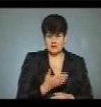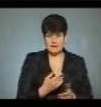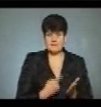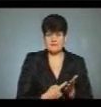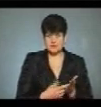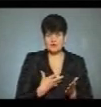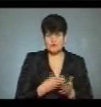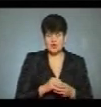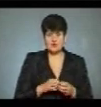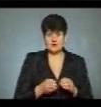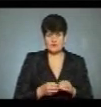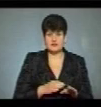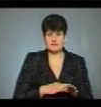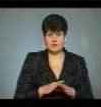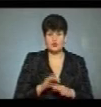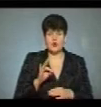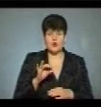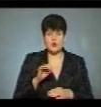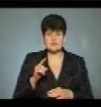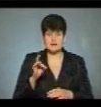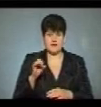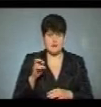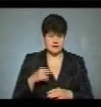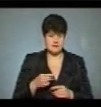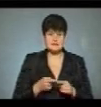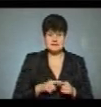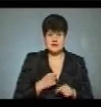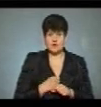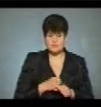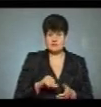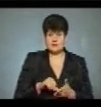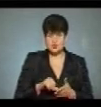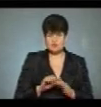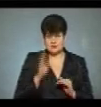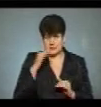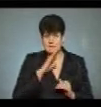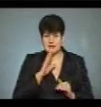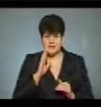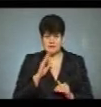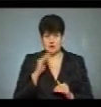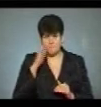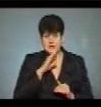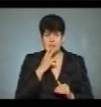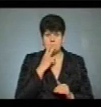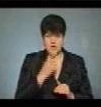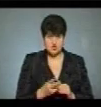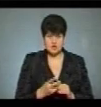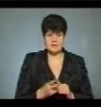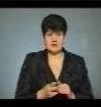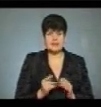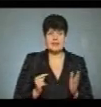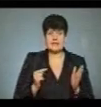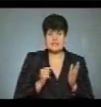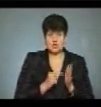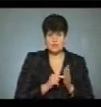свої результати, вони виконують розряди. Це робиться завжди в присутності батьків, щоб батьки бачили і націлювали